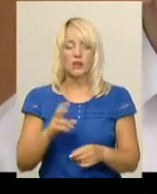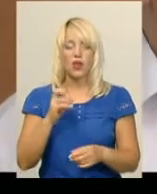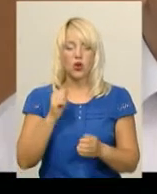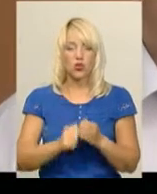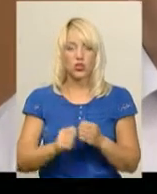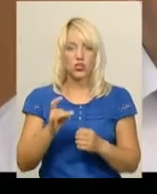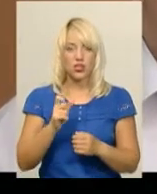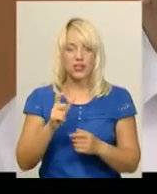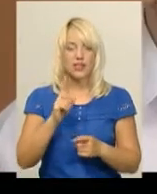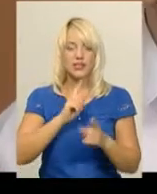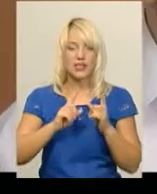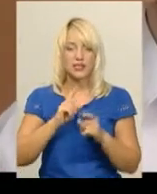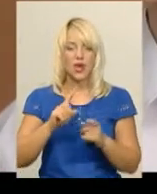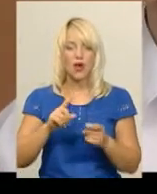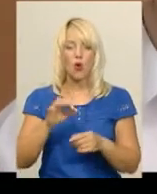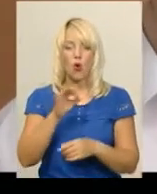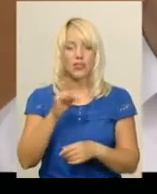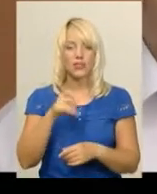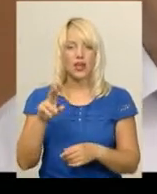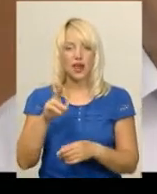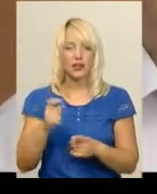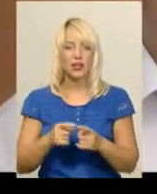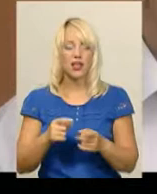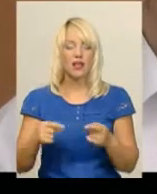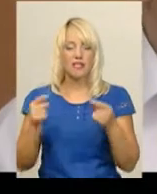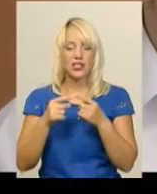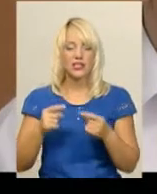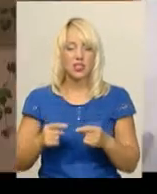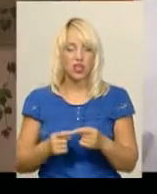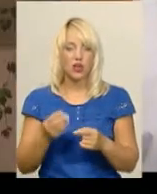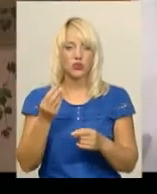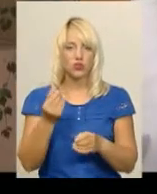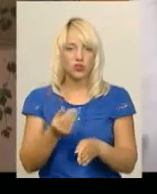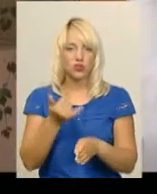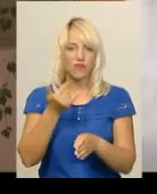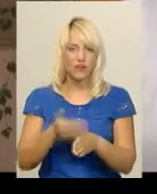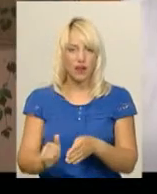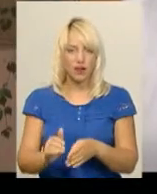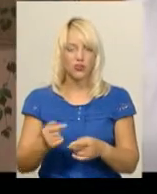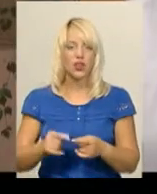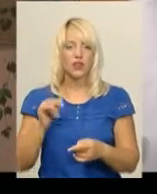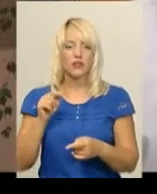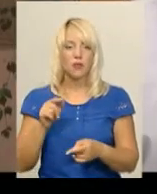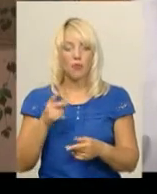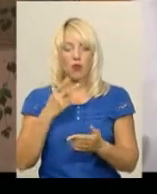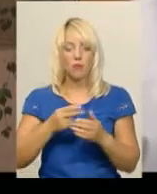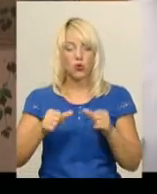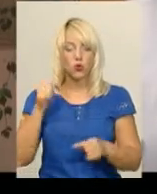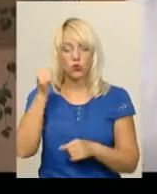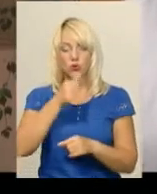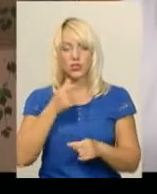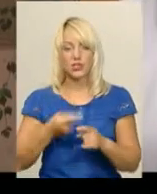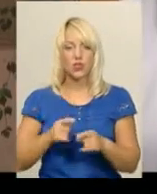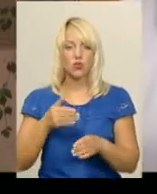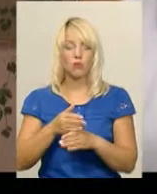ради визначають відповідні фінансові показники, вділяють відповідні кошти. Показують, минулі роки десь ця допомога